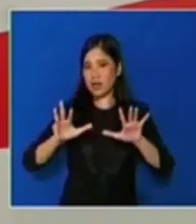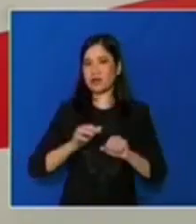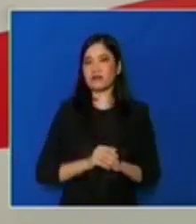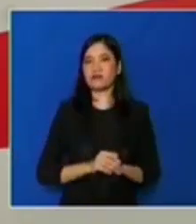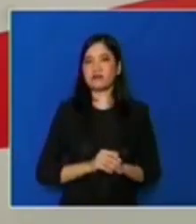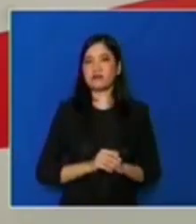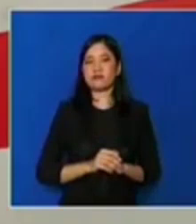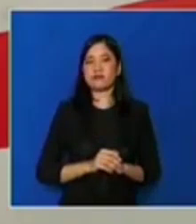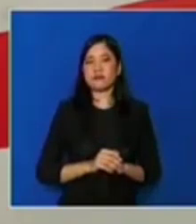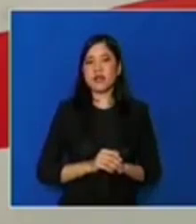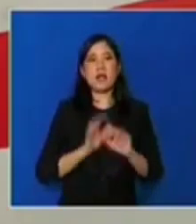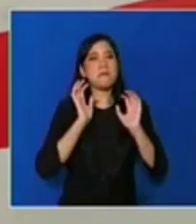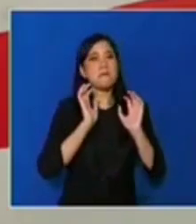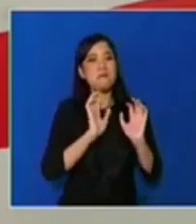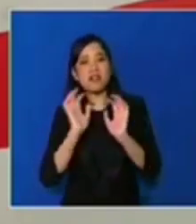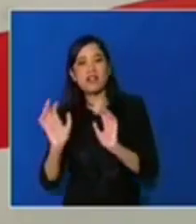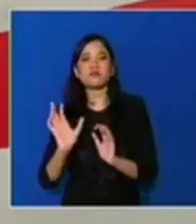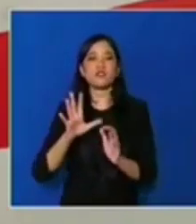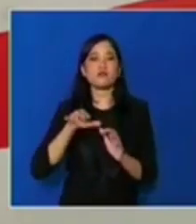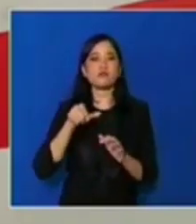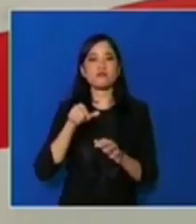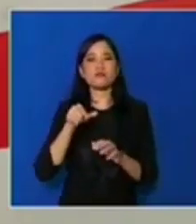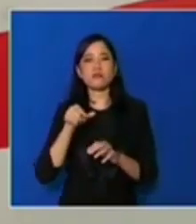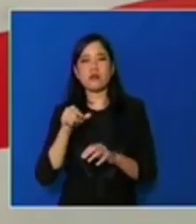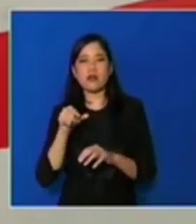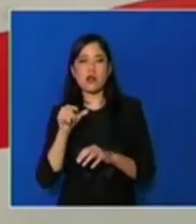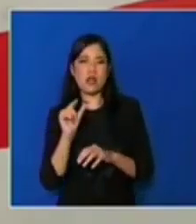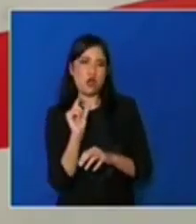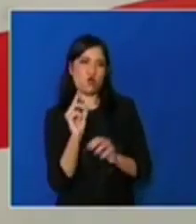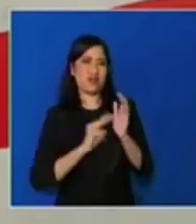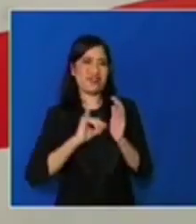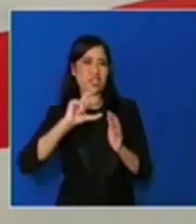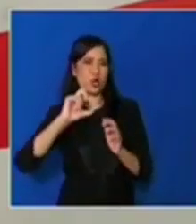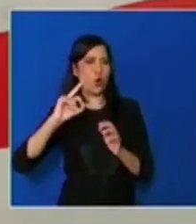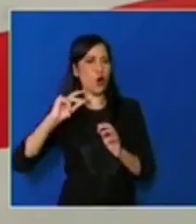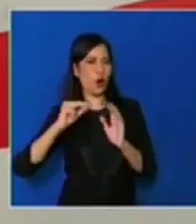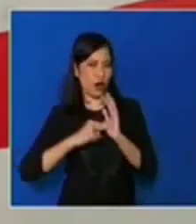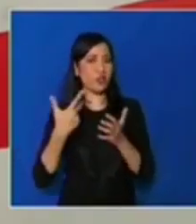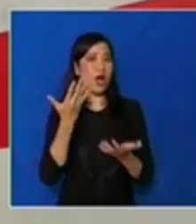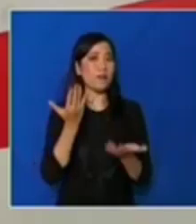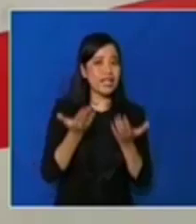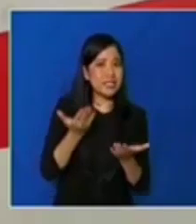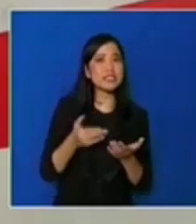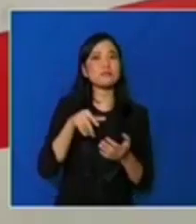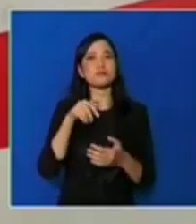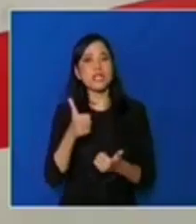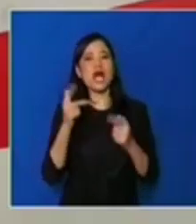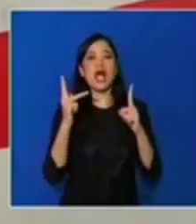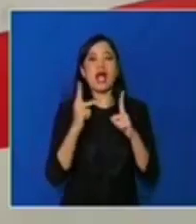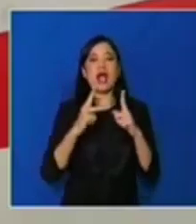kemudian bisa dipergunakan untuk berkonsultasi diantaranya telah lalu dog sehatpedia dan gojek